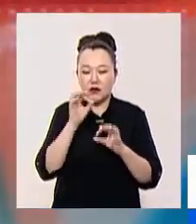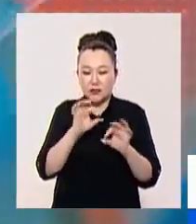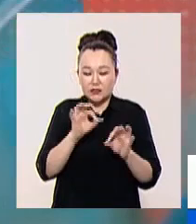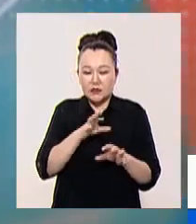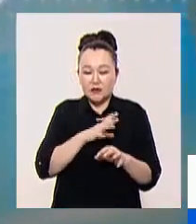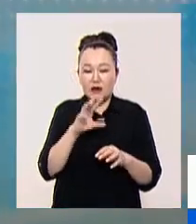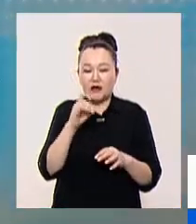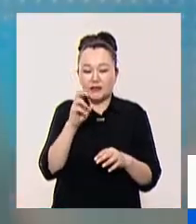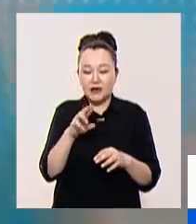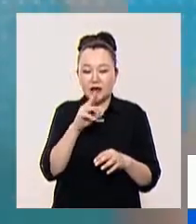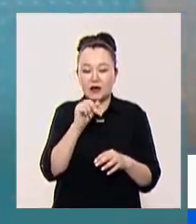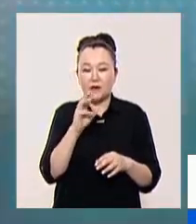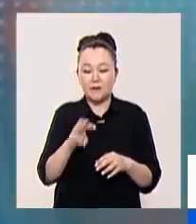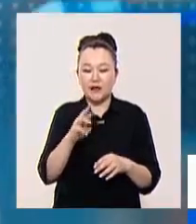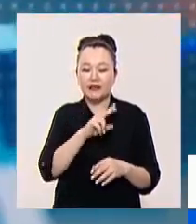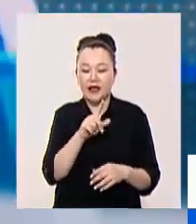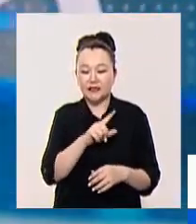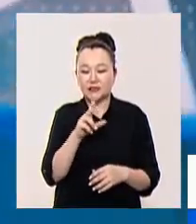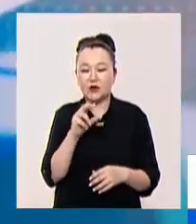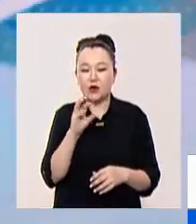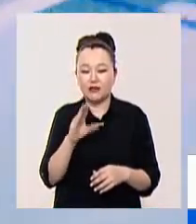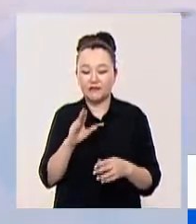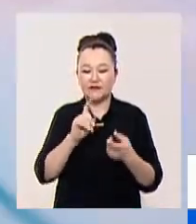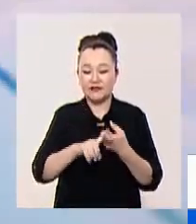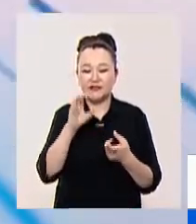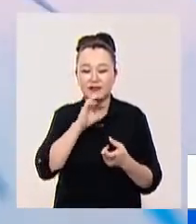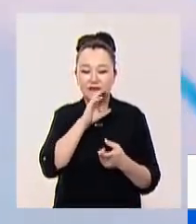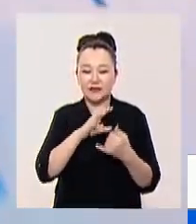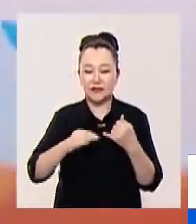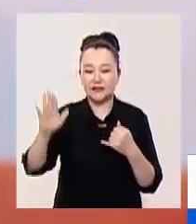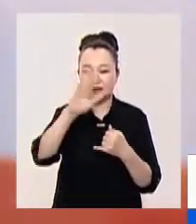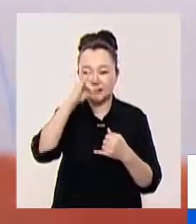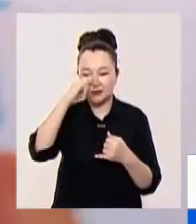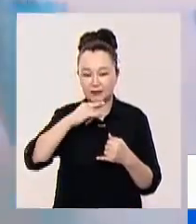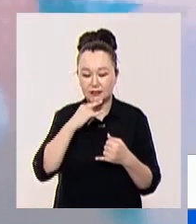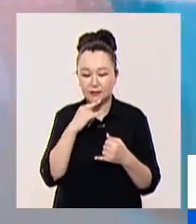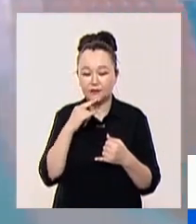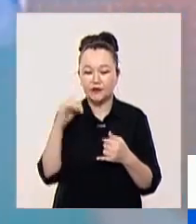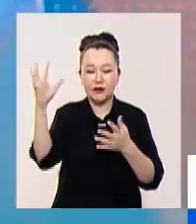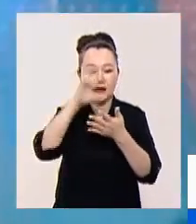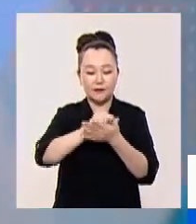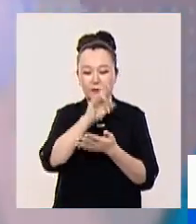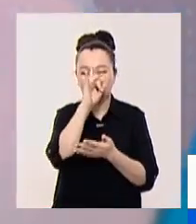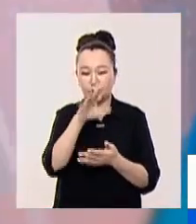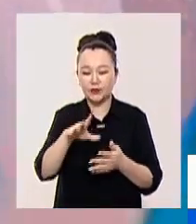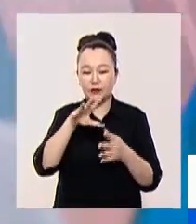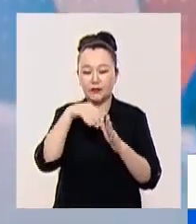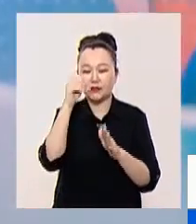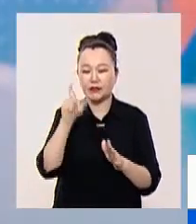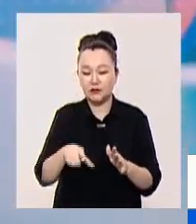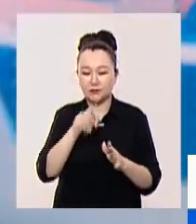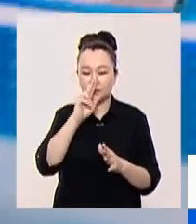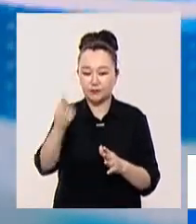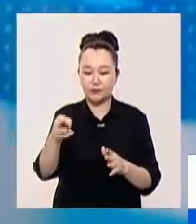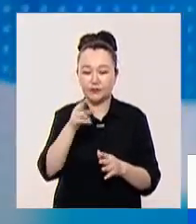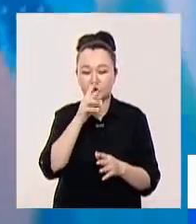Компартии России Геннадия Зюганова касательно северных регионов Казахстана. По словам дипломата, официального протеста со стороны